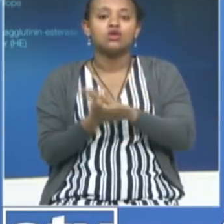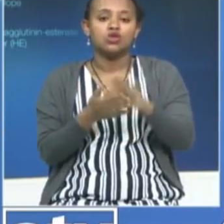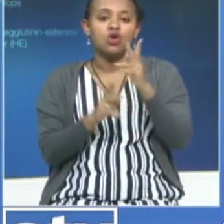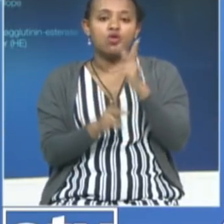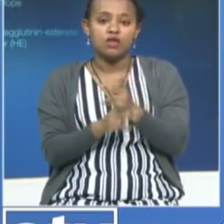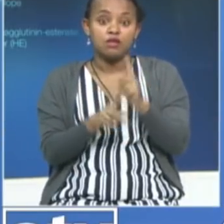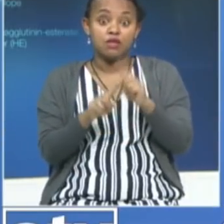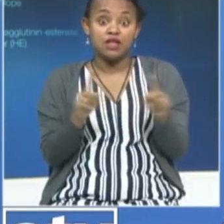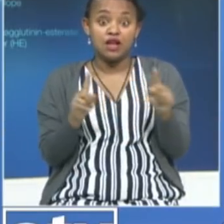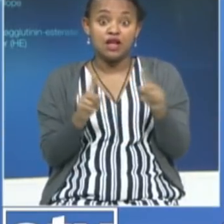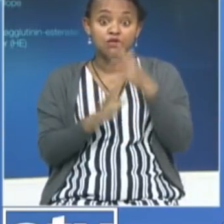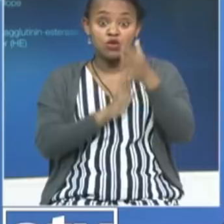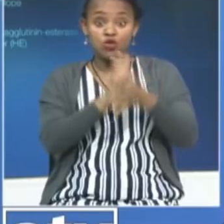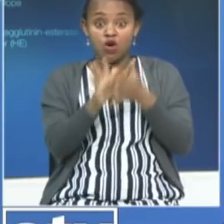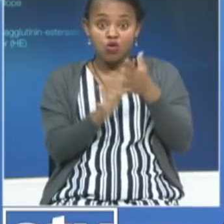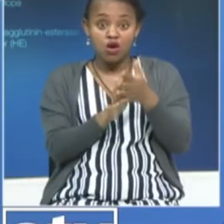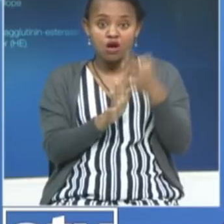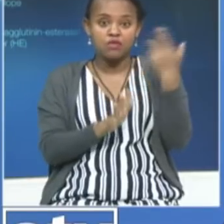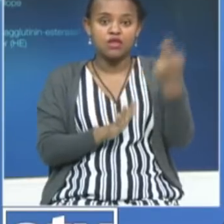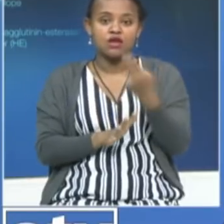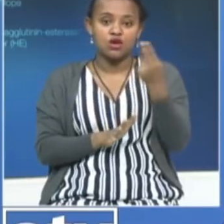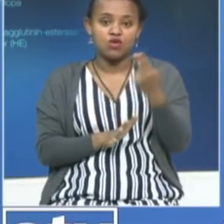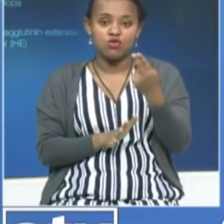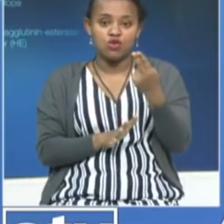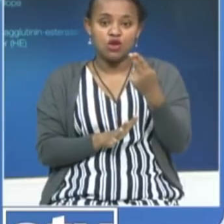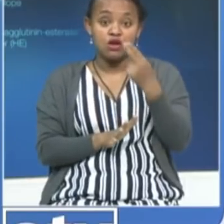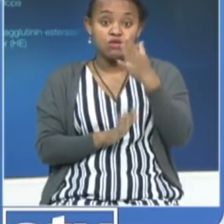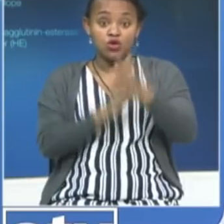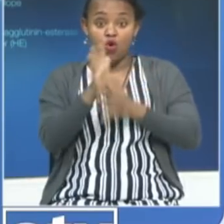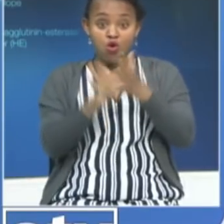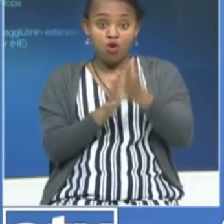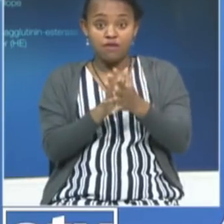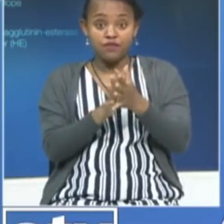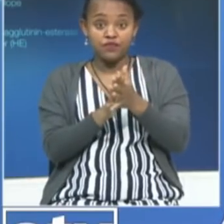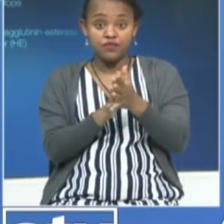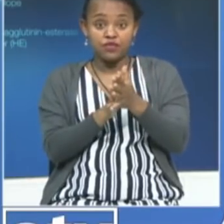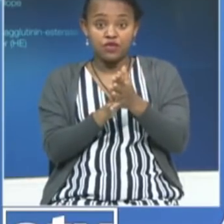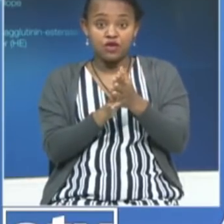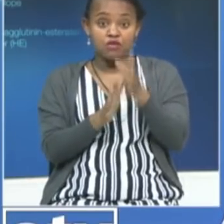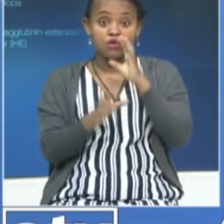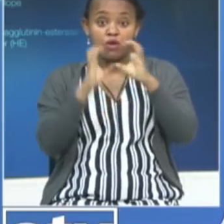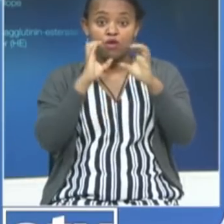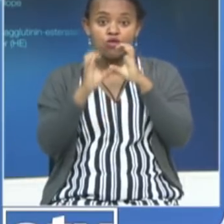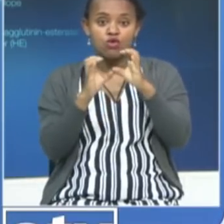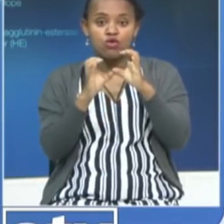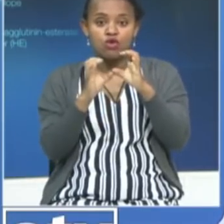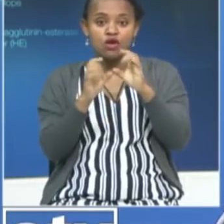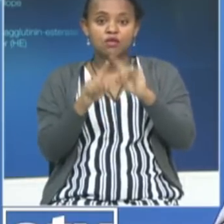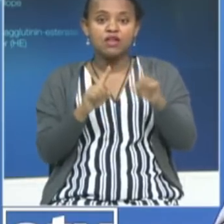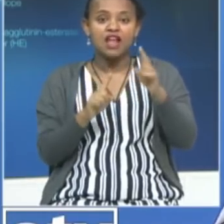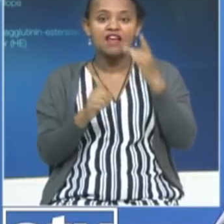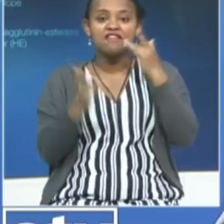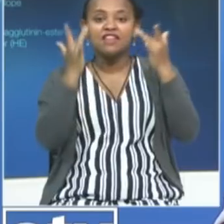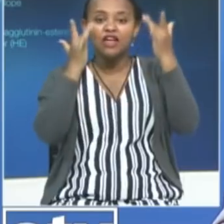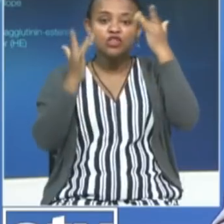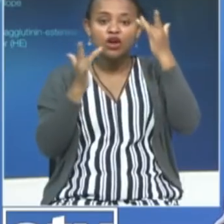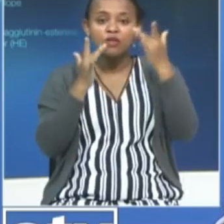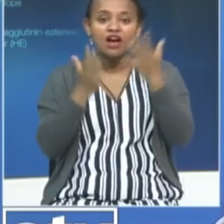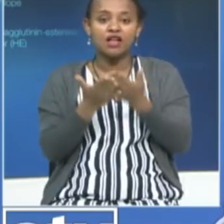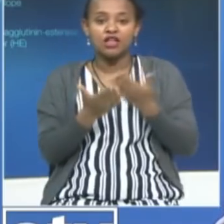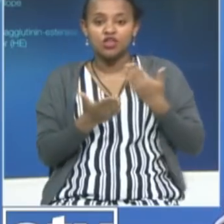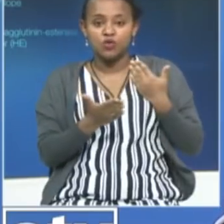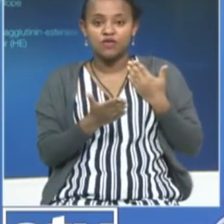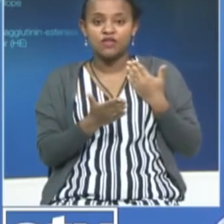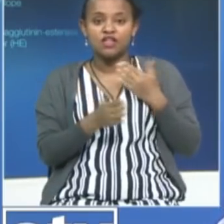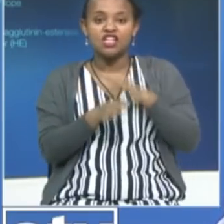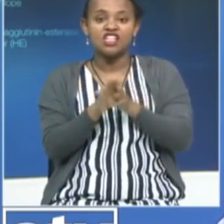መጠበቅ፣ በተለይ የምልክት ቋንቋ የሚጠቀሙ በምልክት ቋንቋ የሚግባቡ በተለይ ፊታቸውን ከመንካታቸው